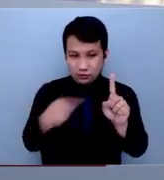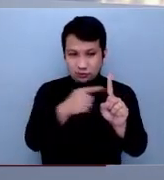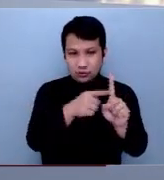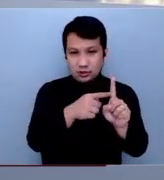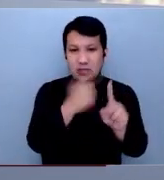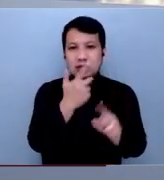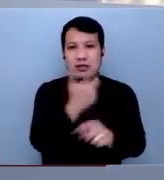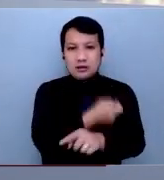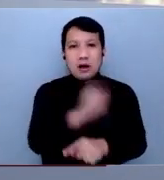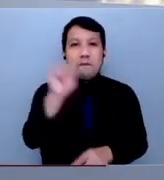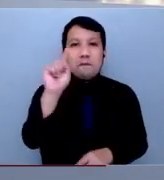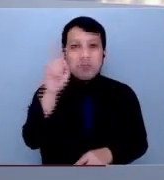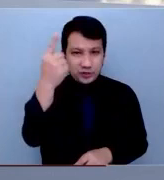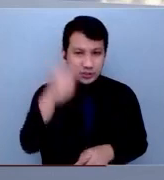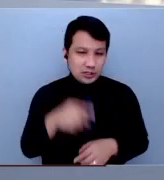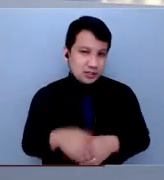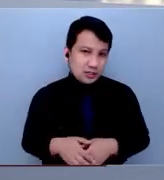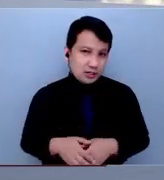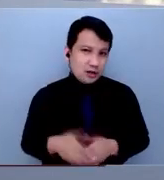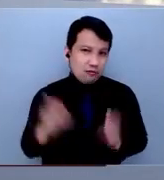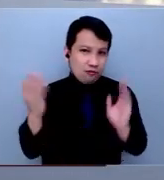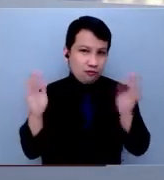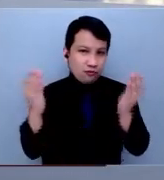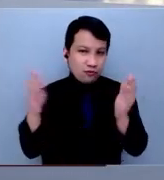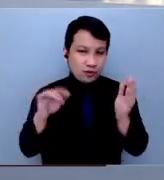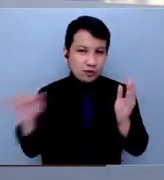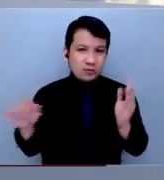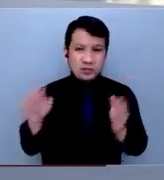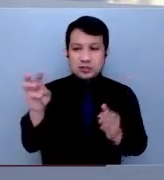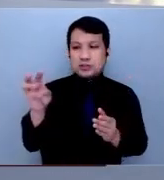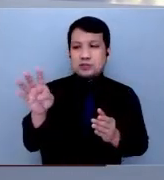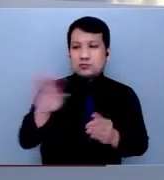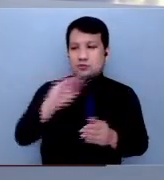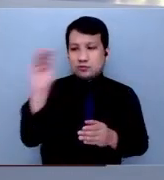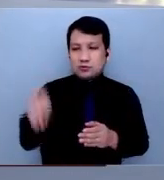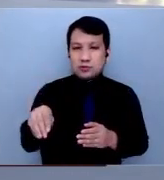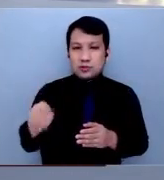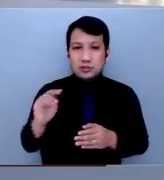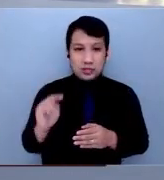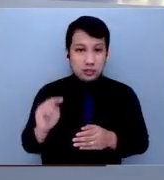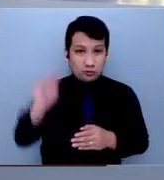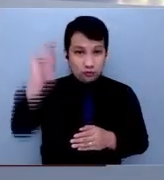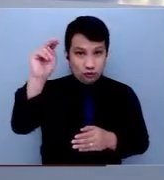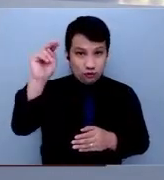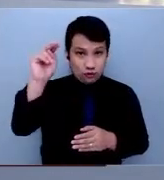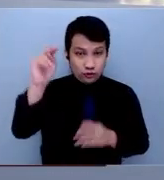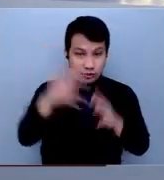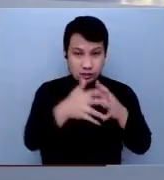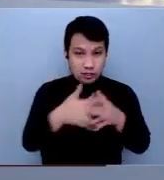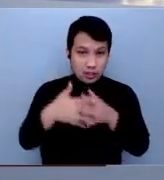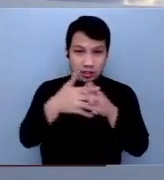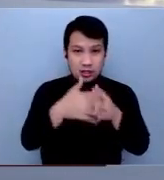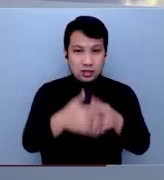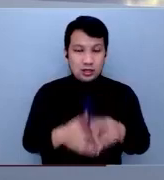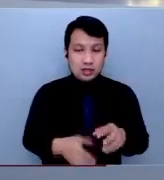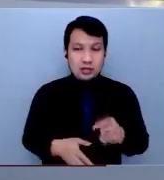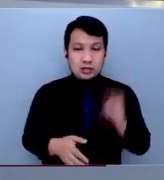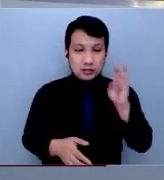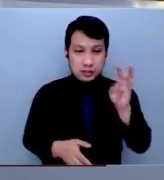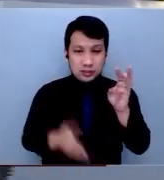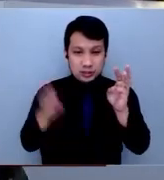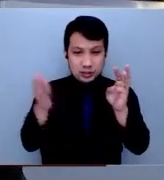dose. Kumpara po natin sa 64% ng North America o 6 sa bawat 10